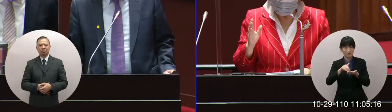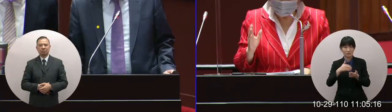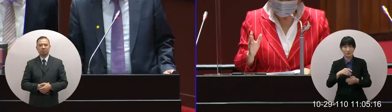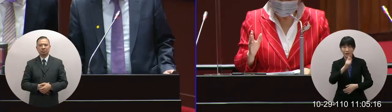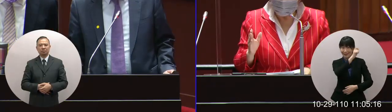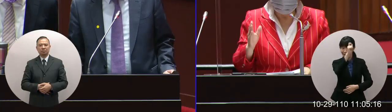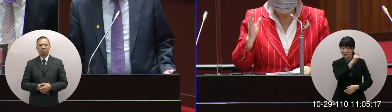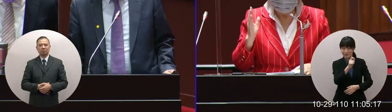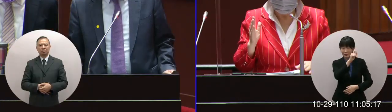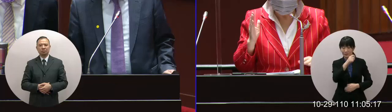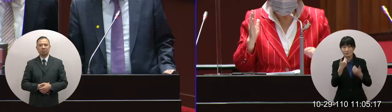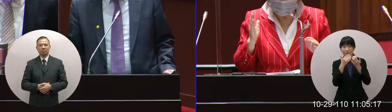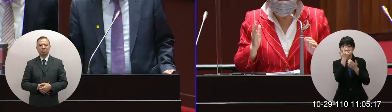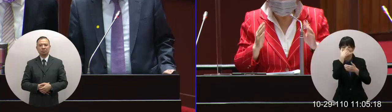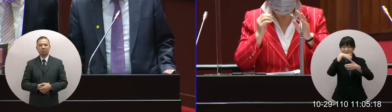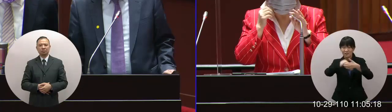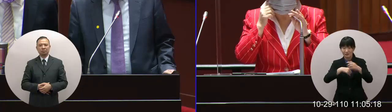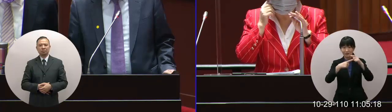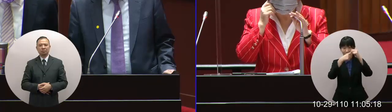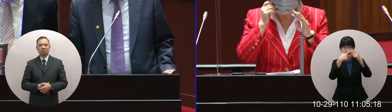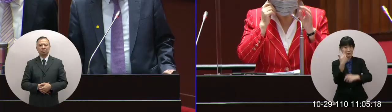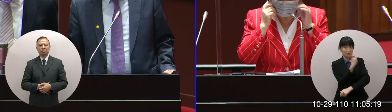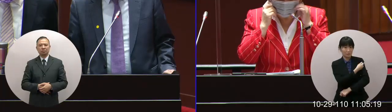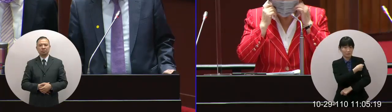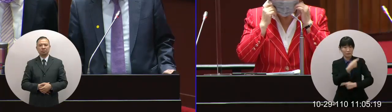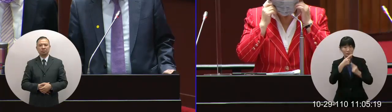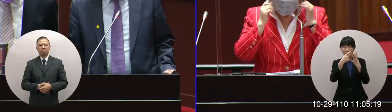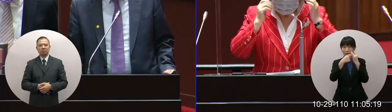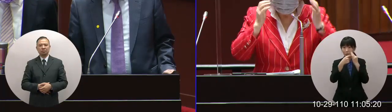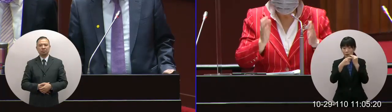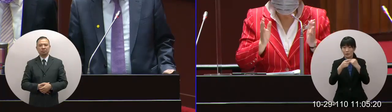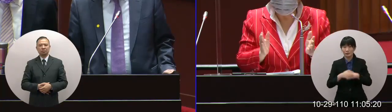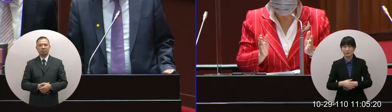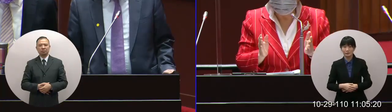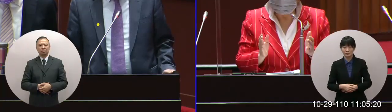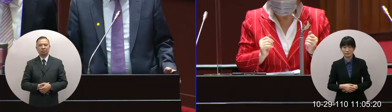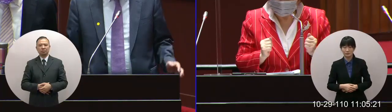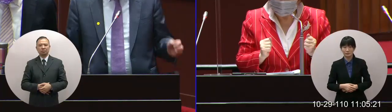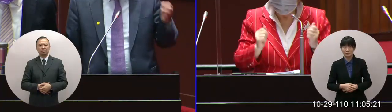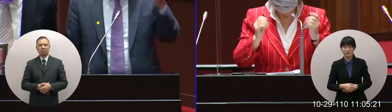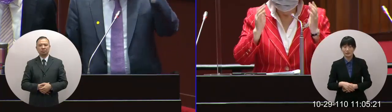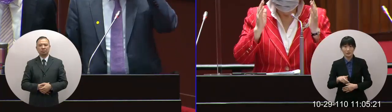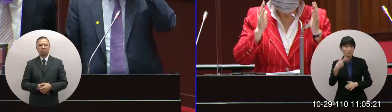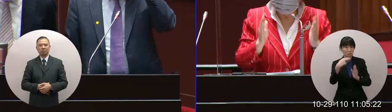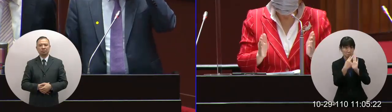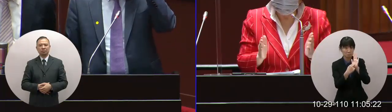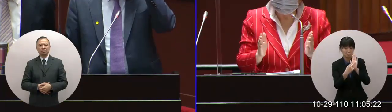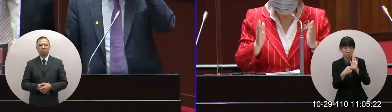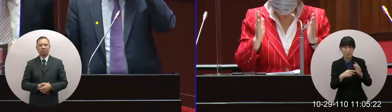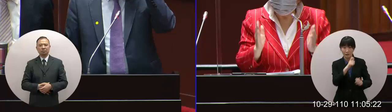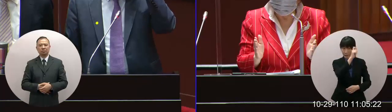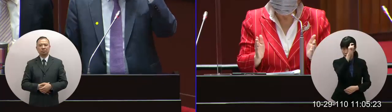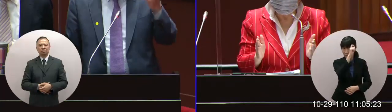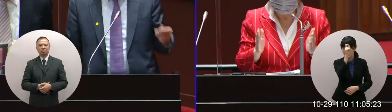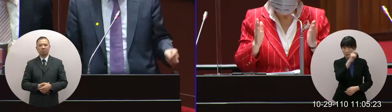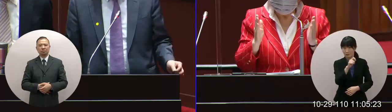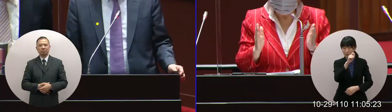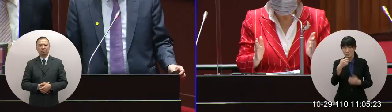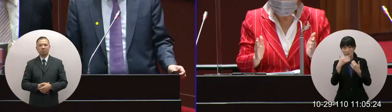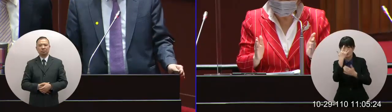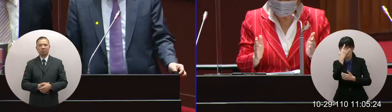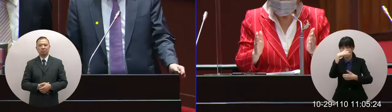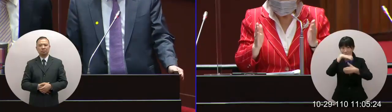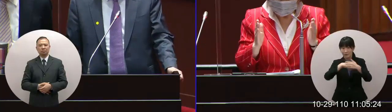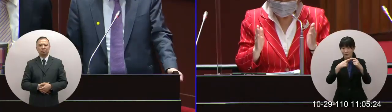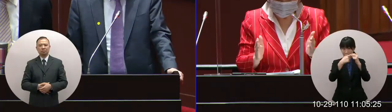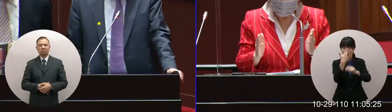AZ 莫德纳第一剂疫苗接种人数为分母，再讲一遍，以 AZ 莫德纳